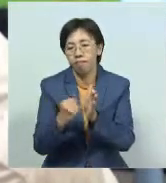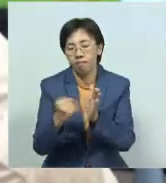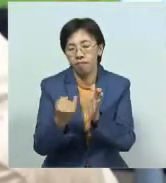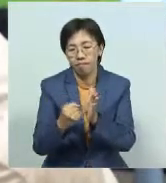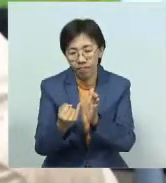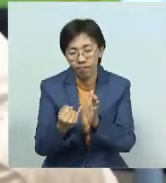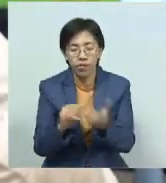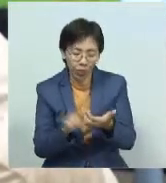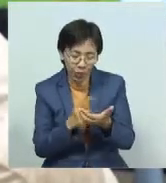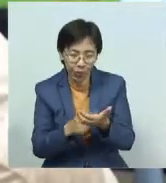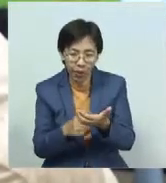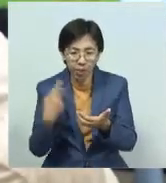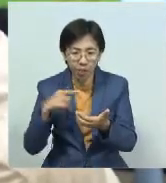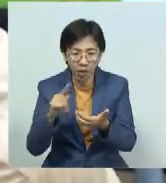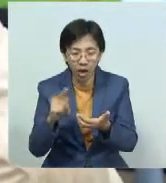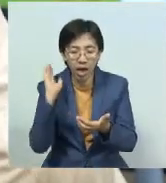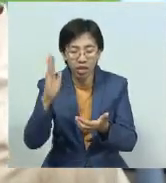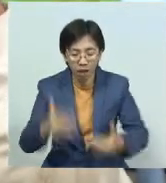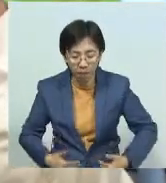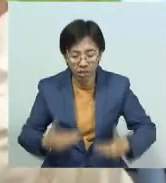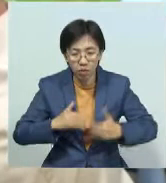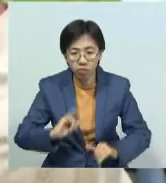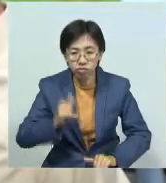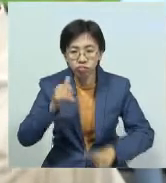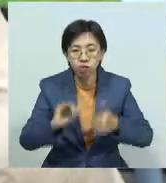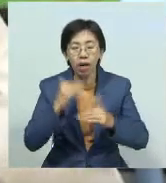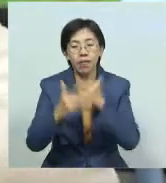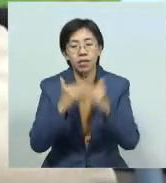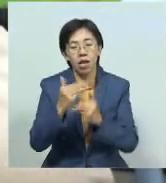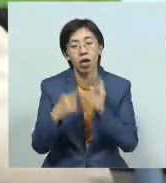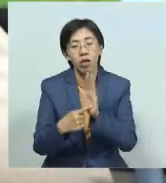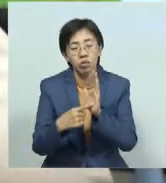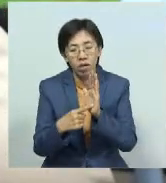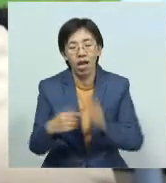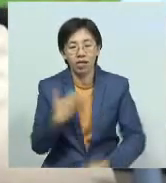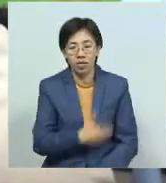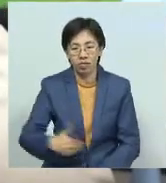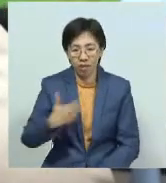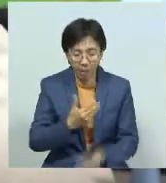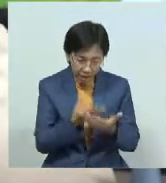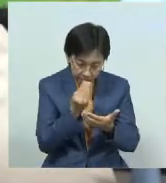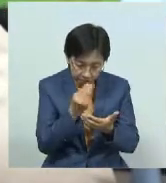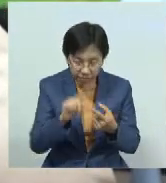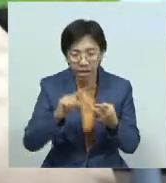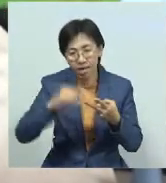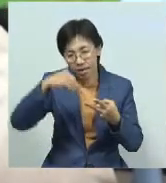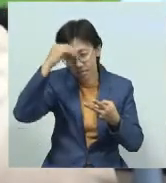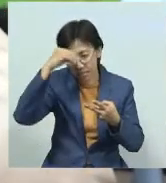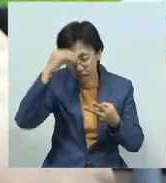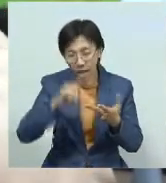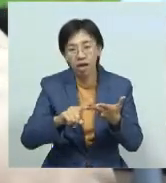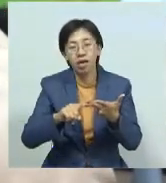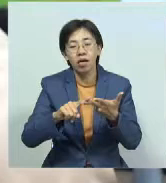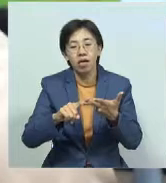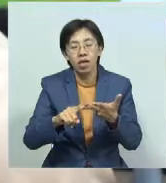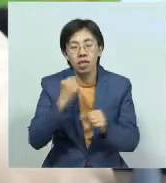ก็ใช้ประโยชน์ในการยกระดับคุณภาพชีวิตไม่ว่าจะเป็นในเรื่องของการดูแลสุขภาพการศึกษารวมไปถึงการต่